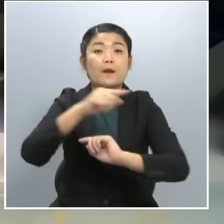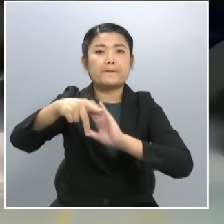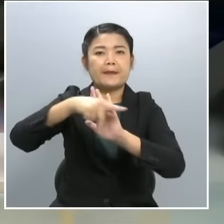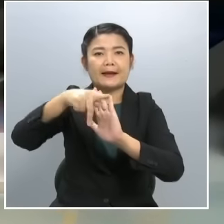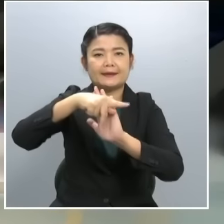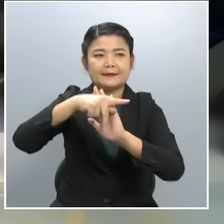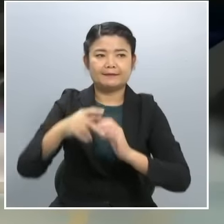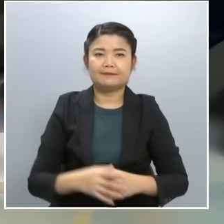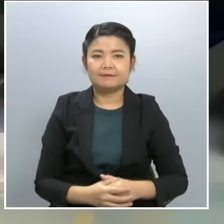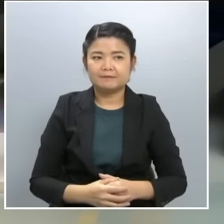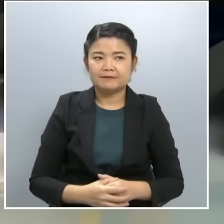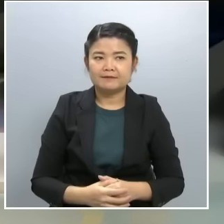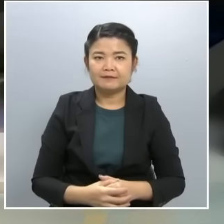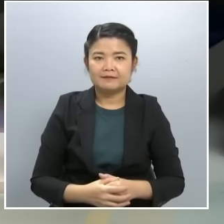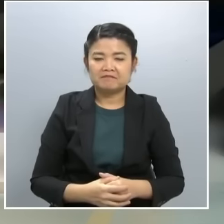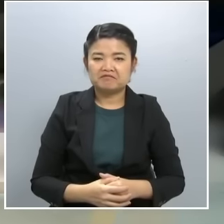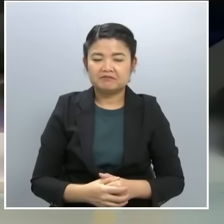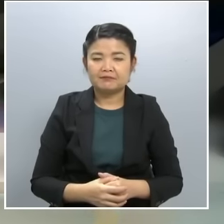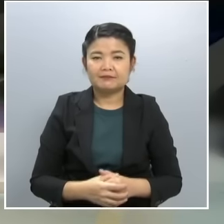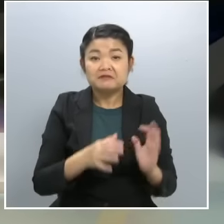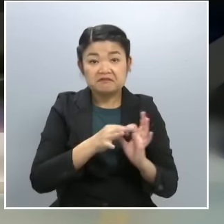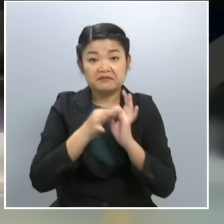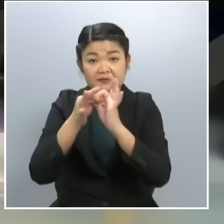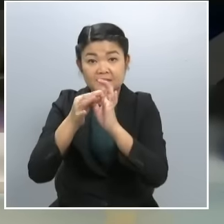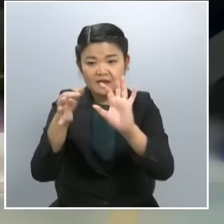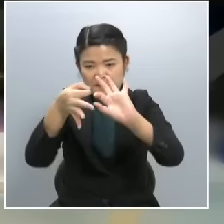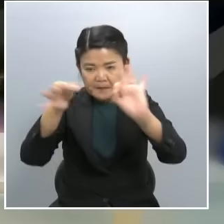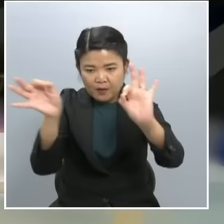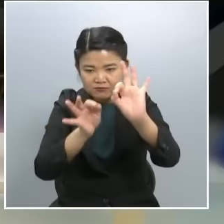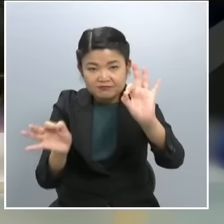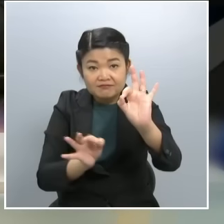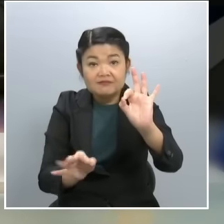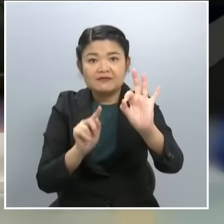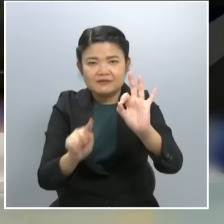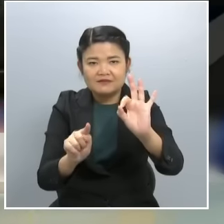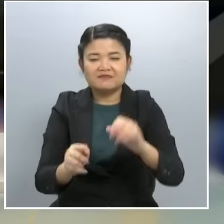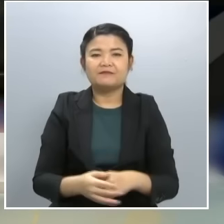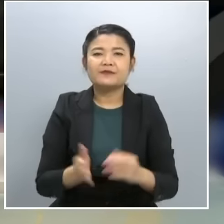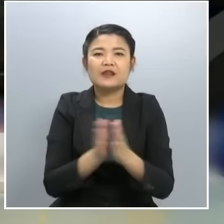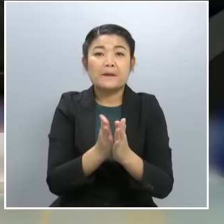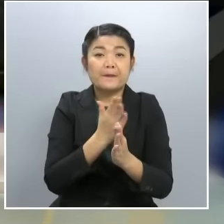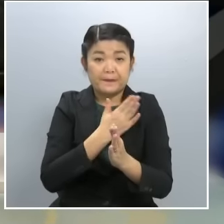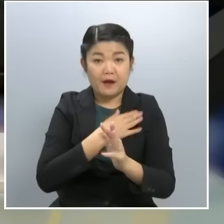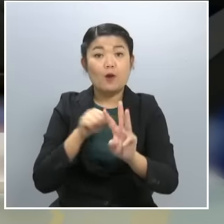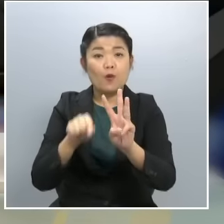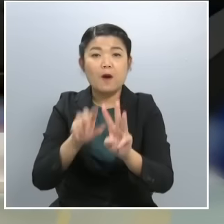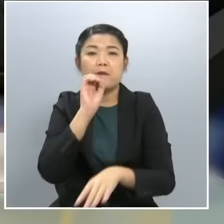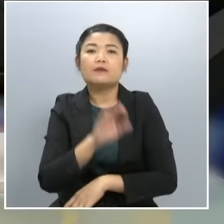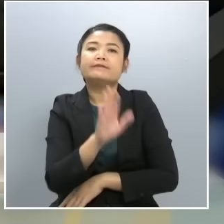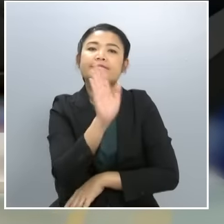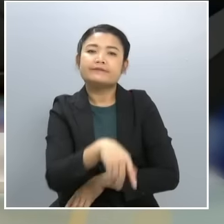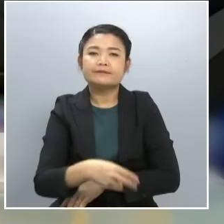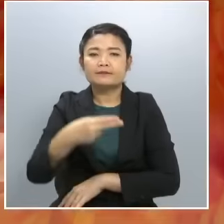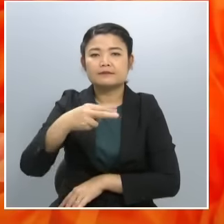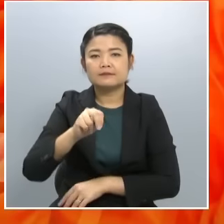และนี่คงเป็นที่มาเพราะฉะนั้นข้อความต่อมาซึ่งเชื่อว่าเป็นพวก็บอกอหน่มก็เคย